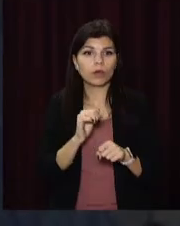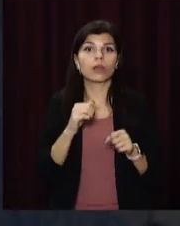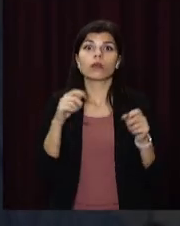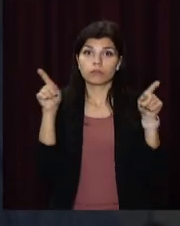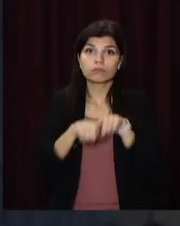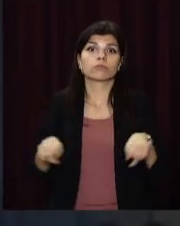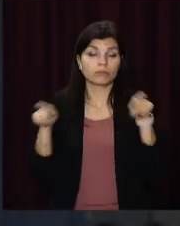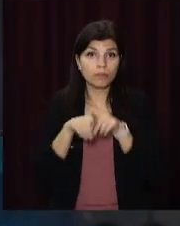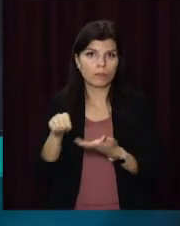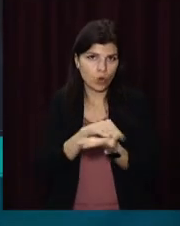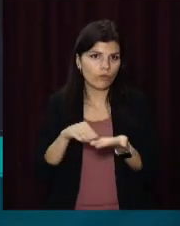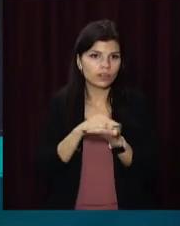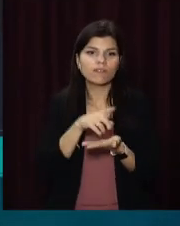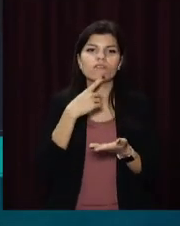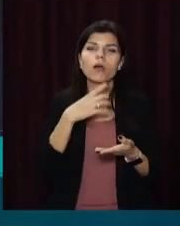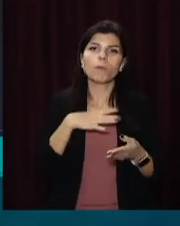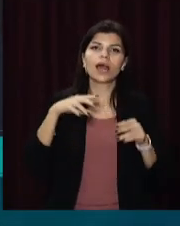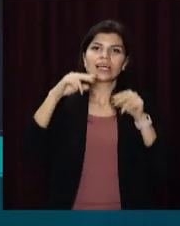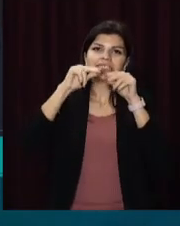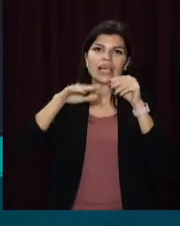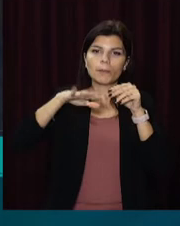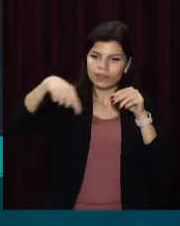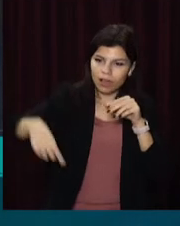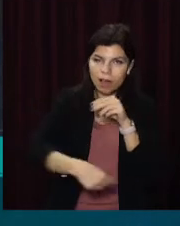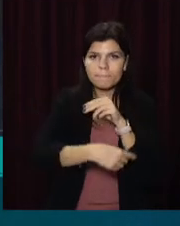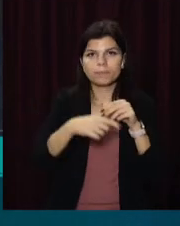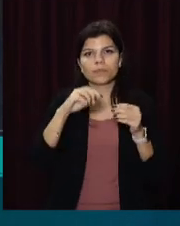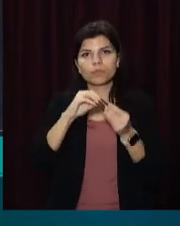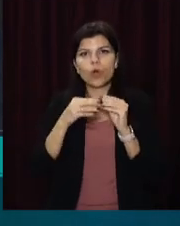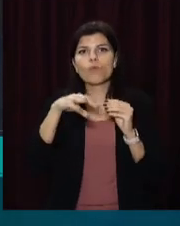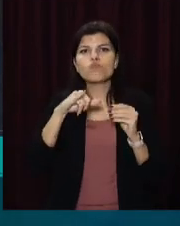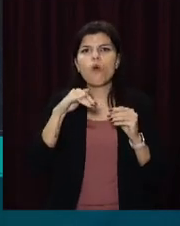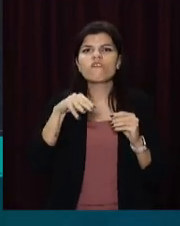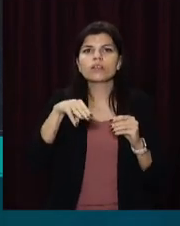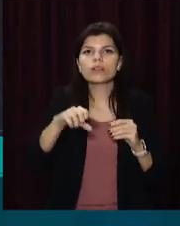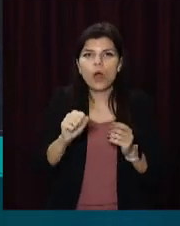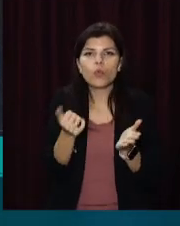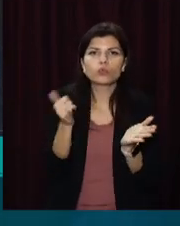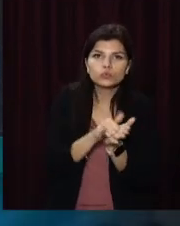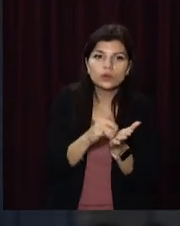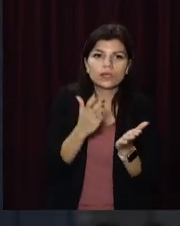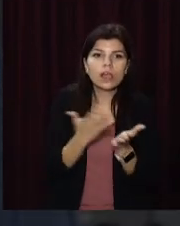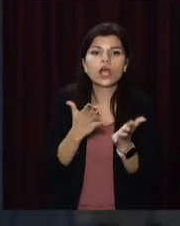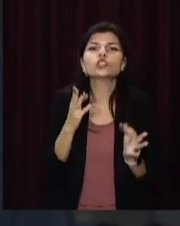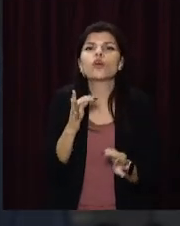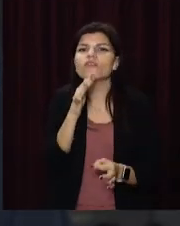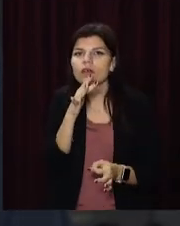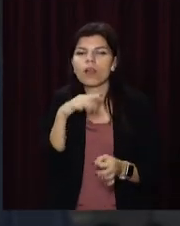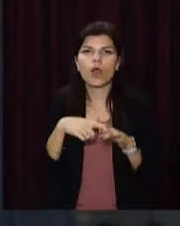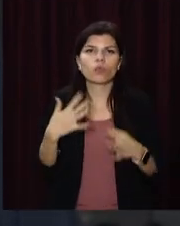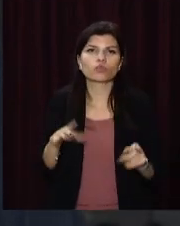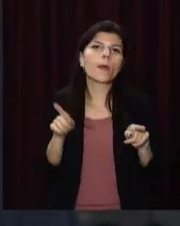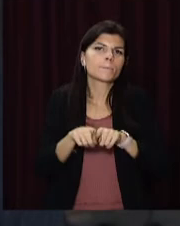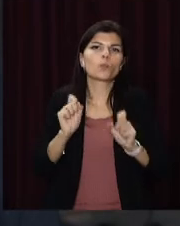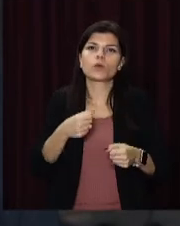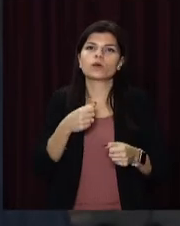поодинокі. Бувають якісь земляні роботи, бувають, ну, кабелі у нас, муфти дуже багато встановлених, які теж з часом виходять, ну, скажімо